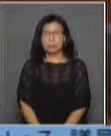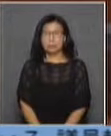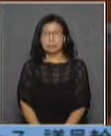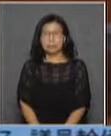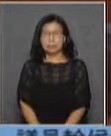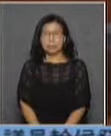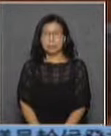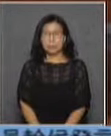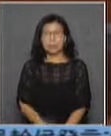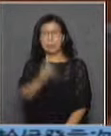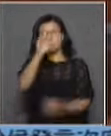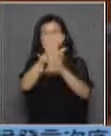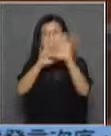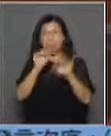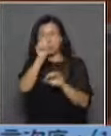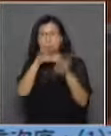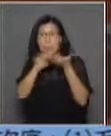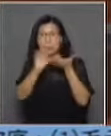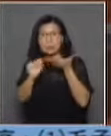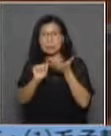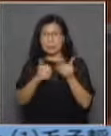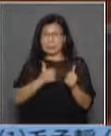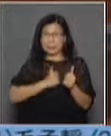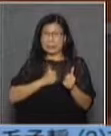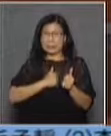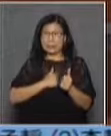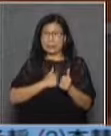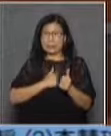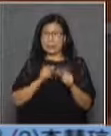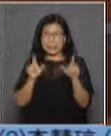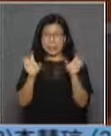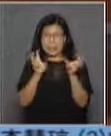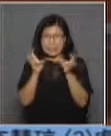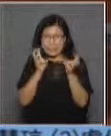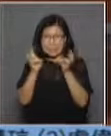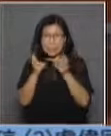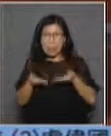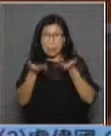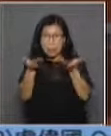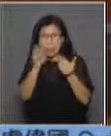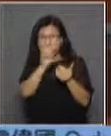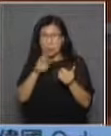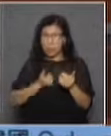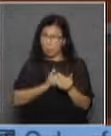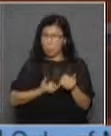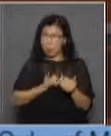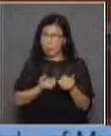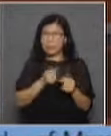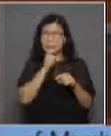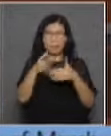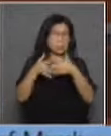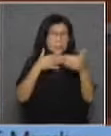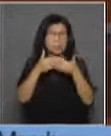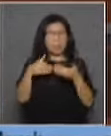佢冇上網睇嘢嘅咩？佢啲職員冇將呢啲資料提供俾佢嘅咩？佢唔會覺得有任何疑問喺整件事裏